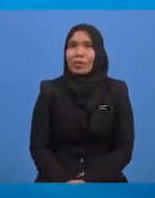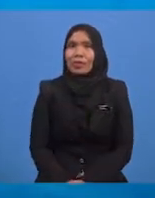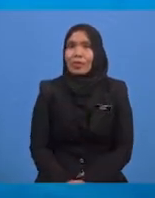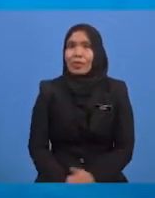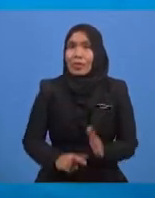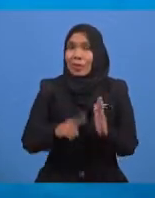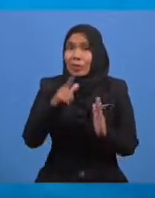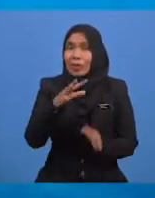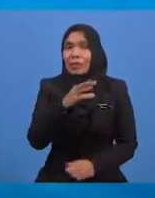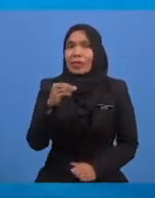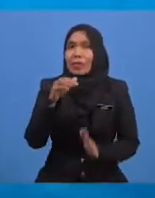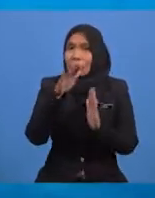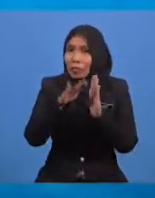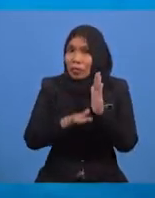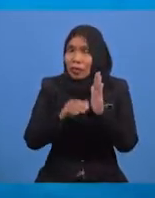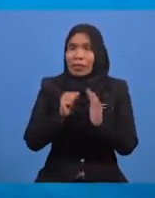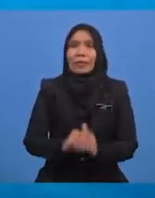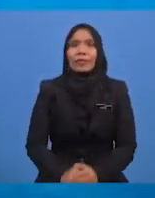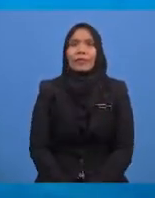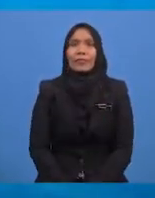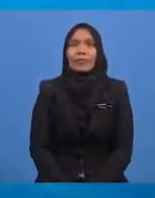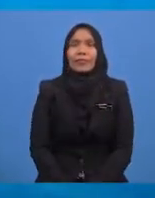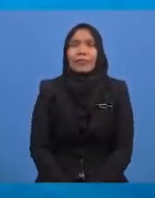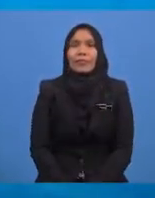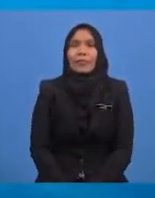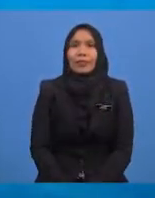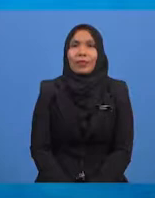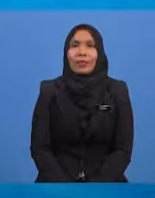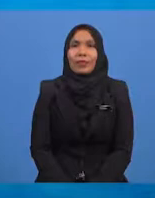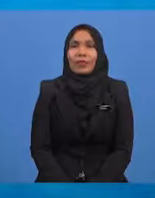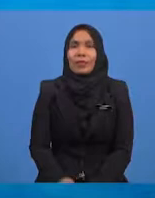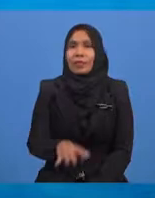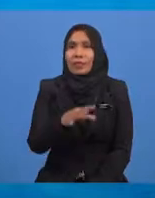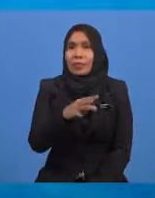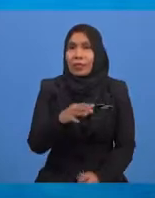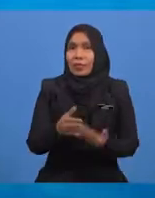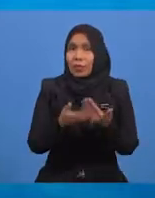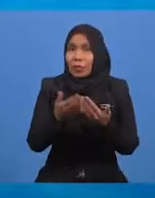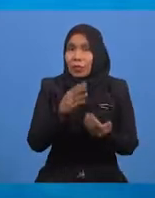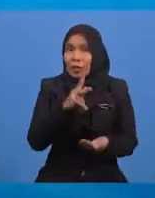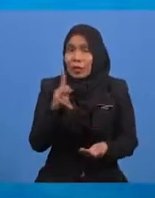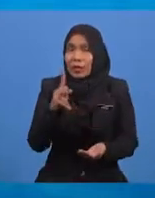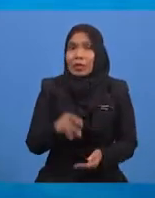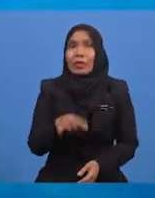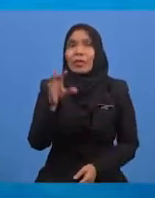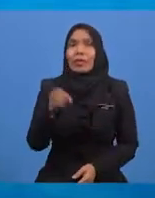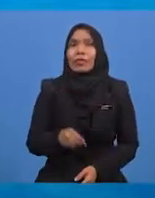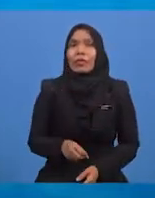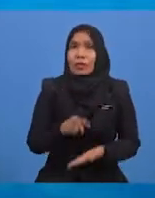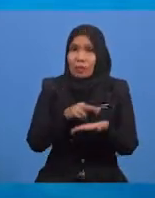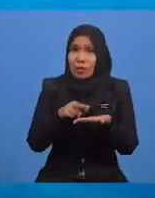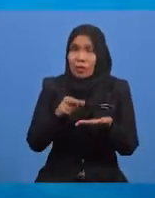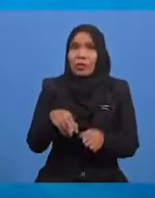manusia dalaman, syarikat akan dapat mengurangkan kos perniagaan dan memudahkan proses pengambilan rekod pekerja sedia